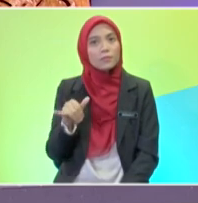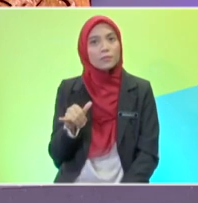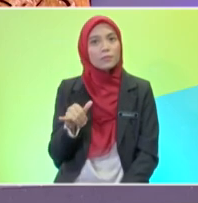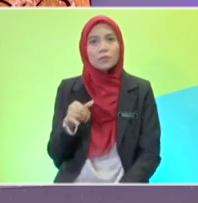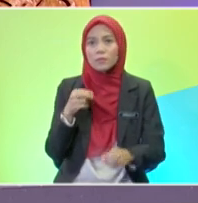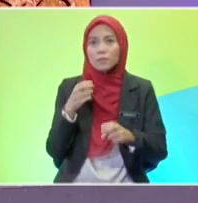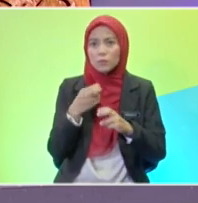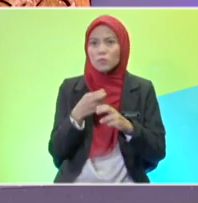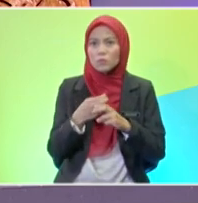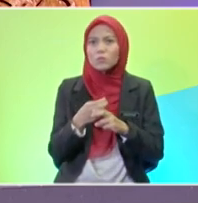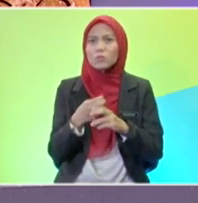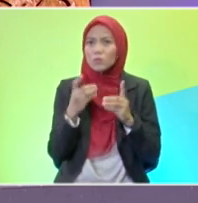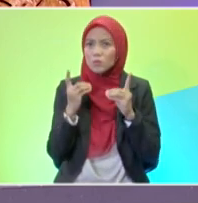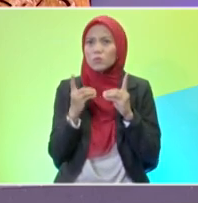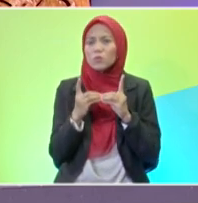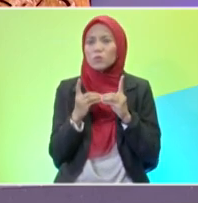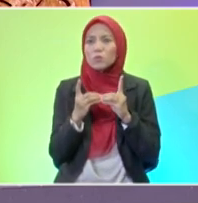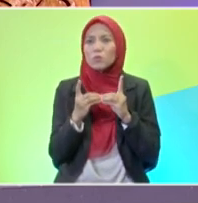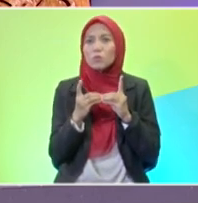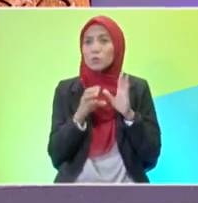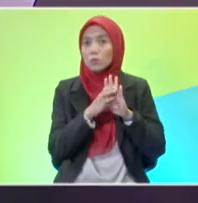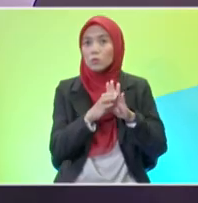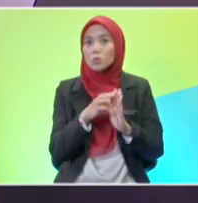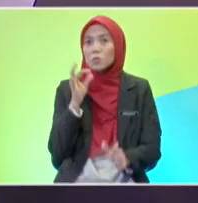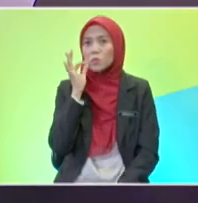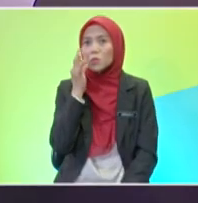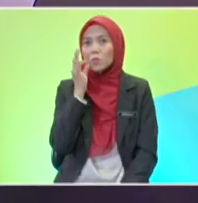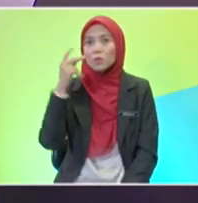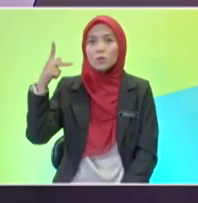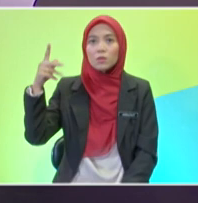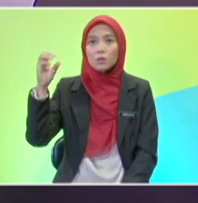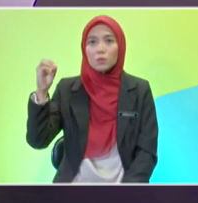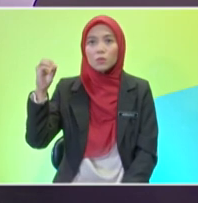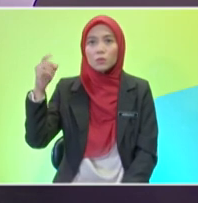susah nak jemput sekarang yaitu buah Koko Koko buah